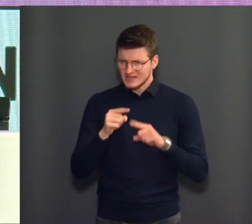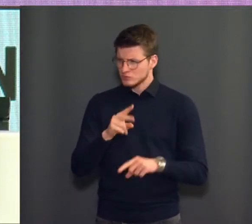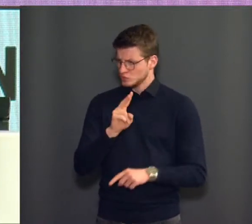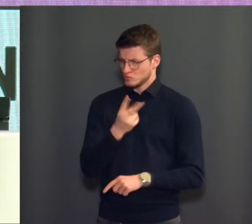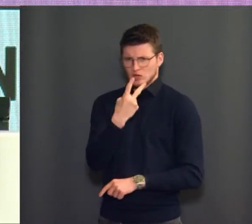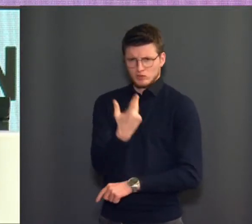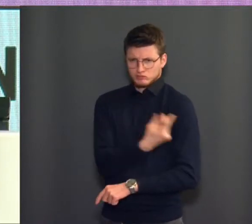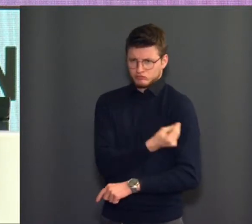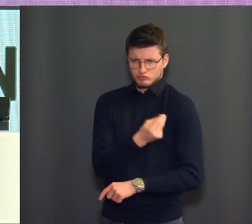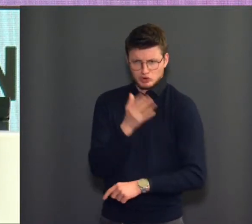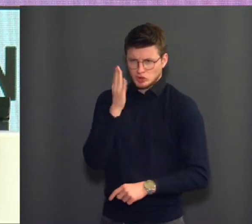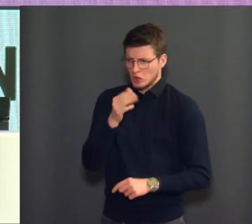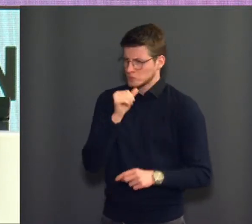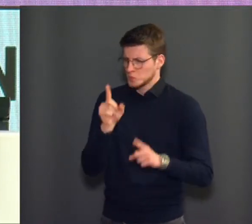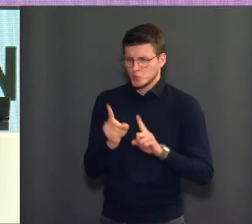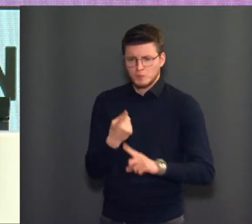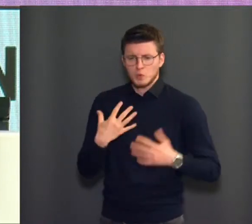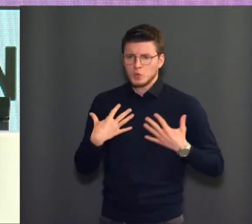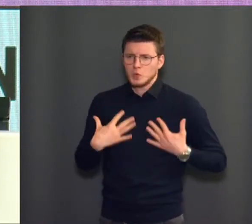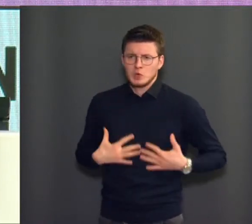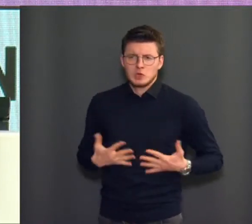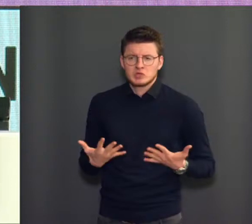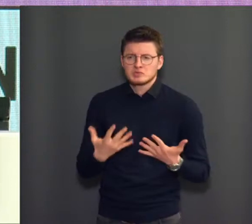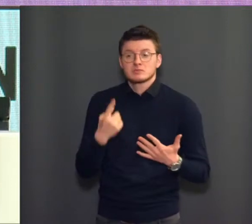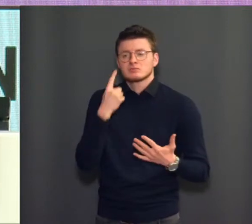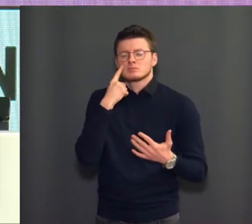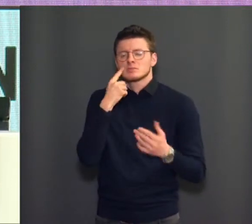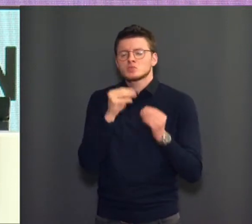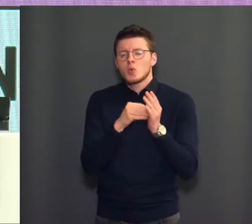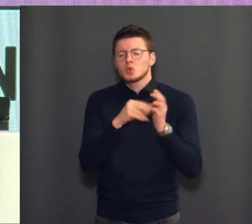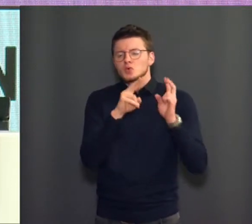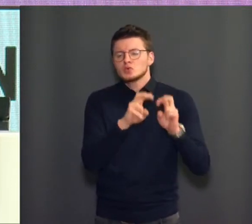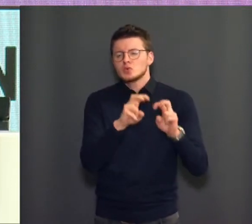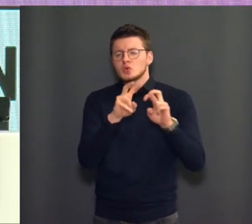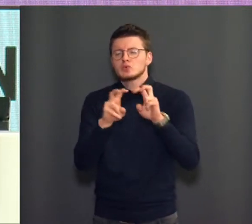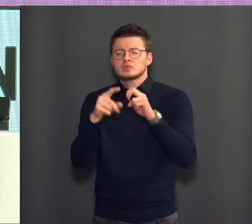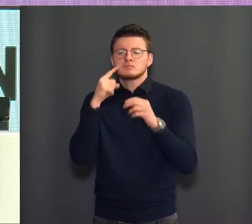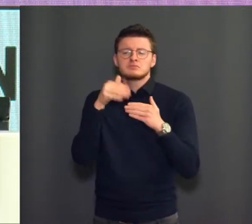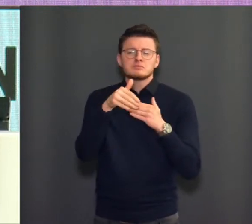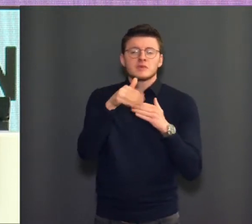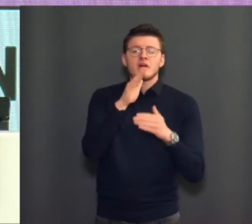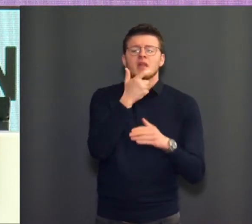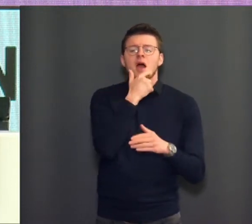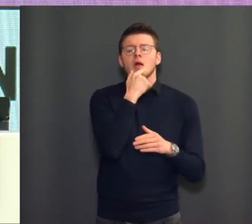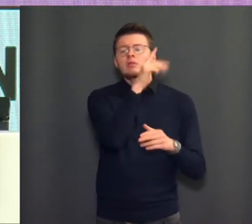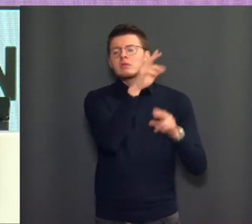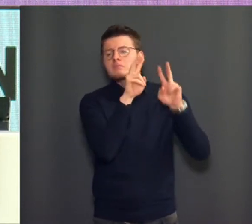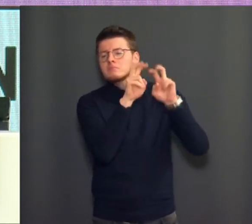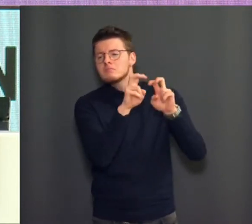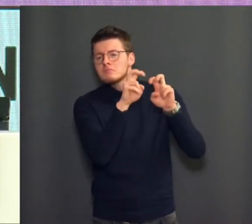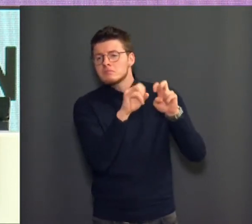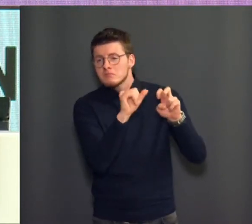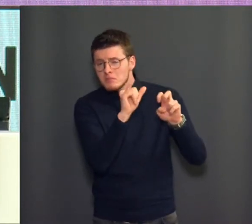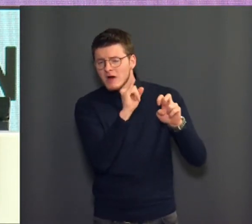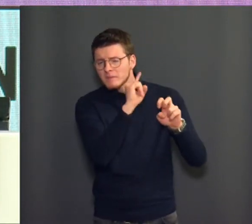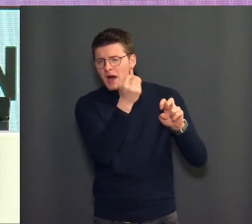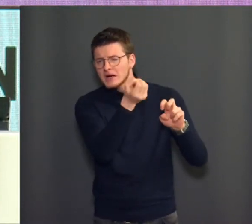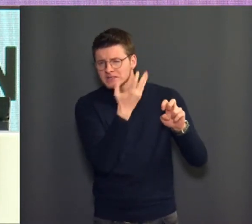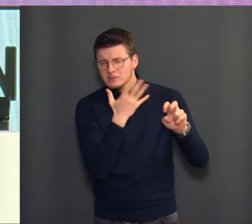zien of dat echt bevestigd wordt uit de gegevens van onder andere het Verenigd Koninkrijk. Verder wil